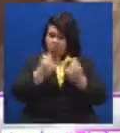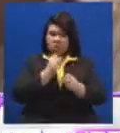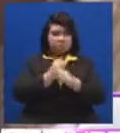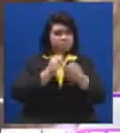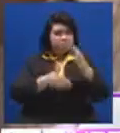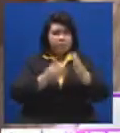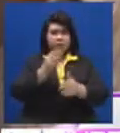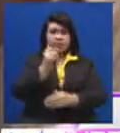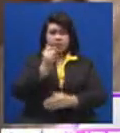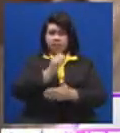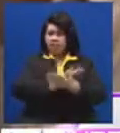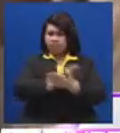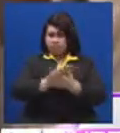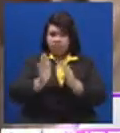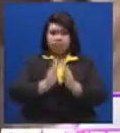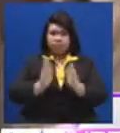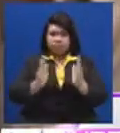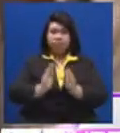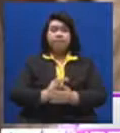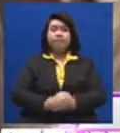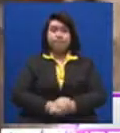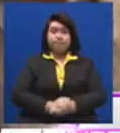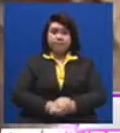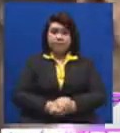บร้อยขอบคุณมากครับ